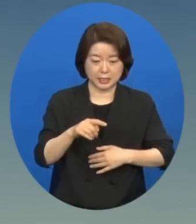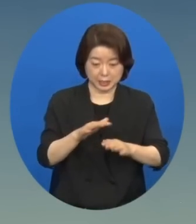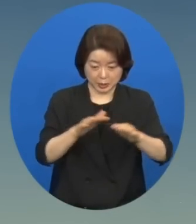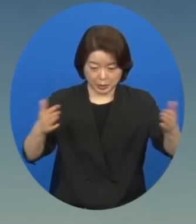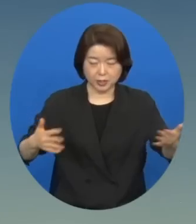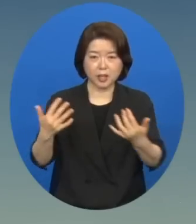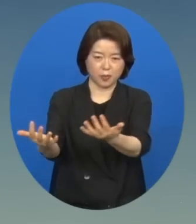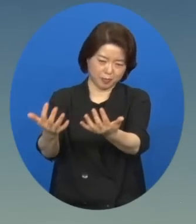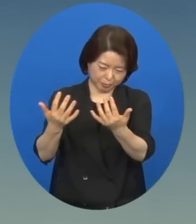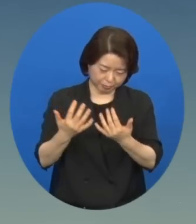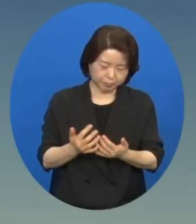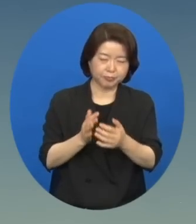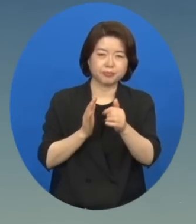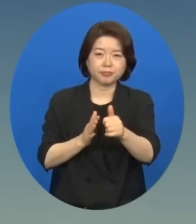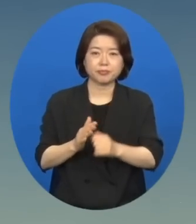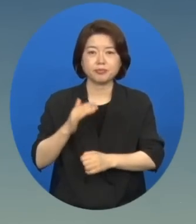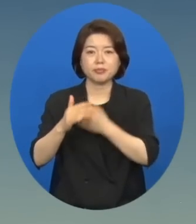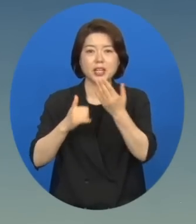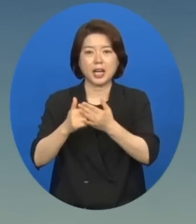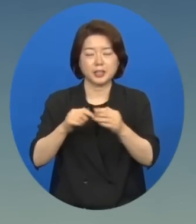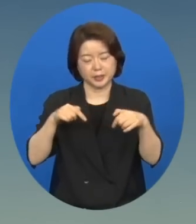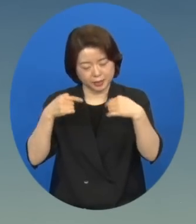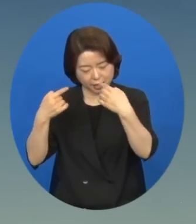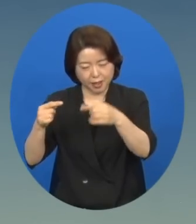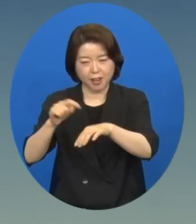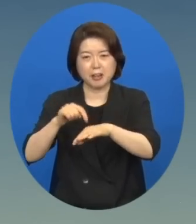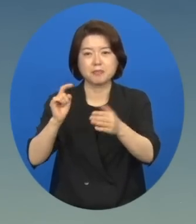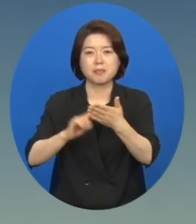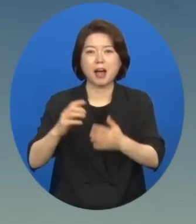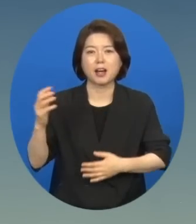올라오세요. 하나님께로 나아가는 마음으로,